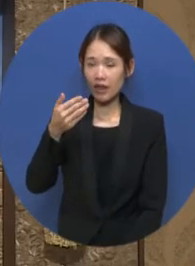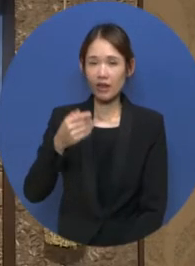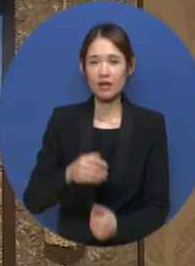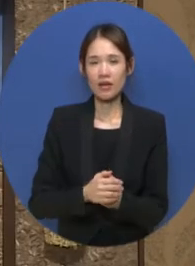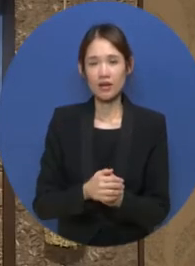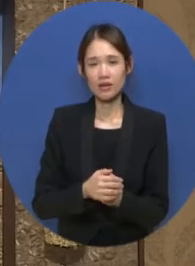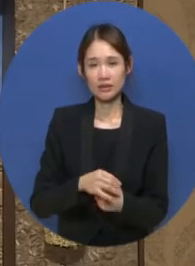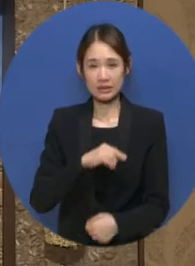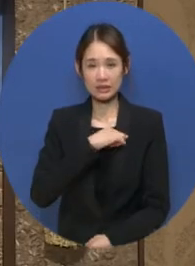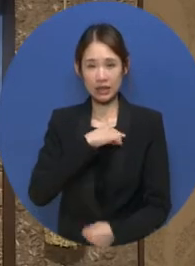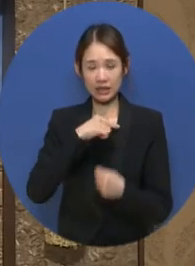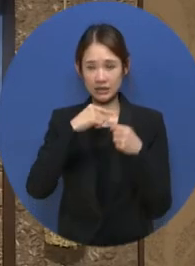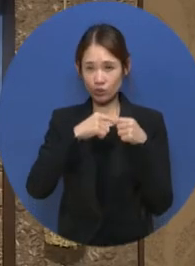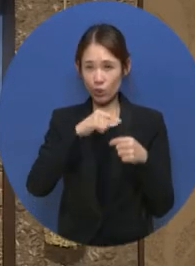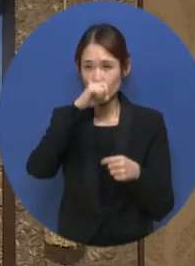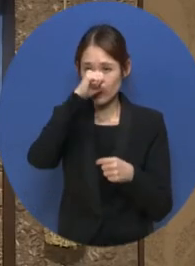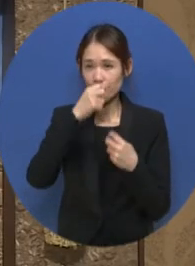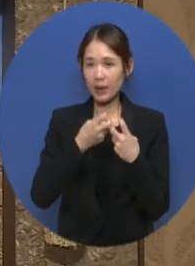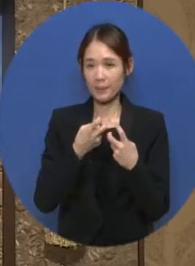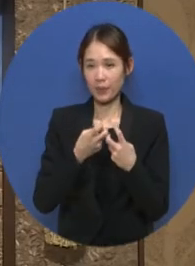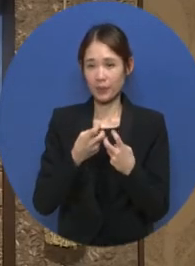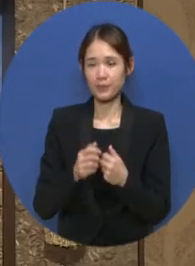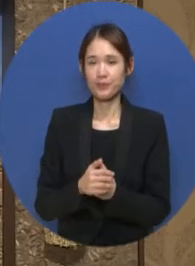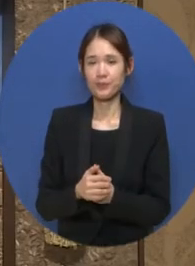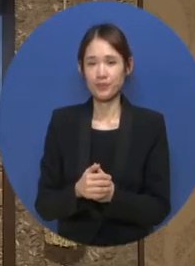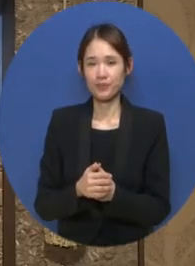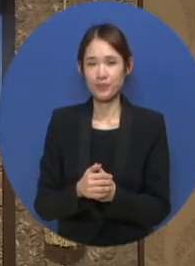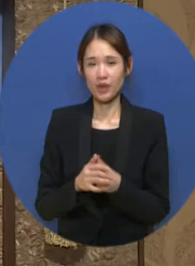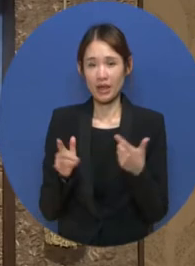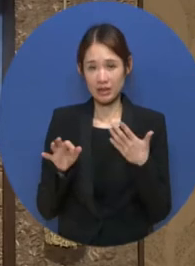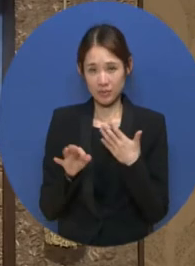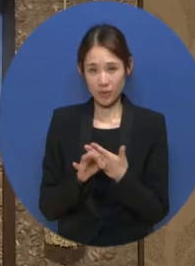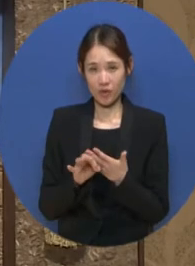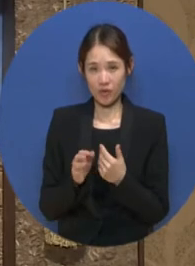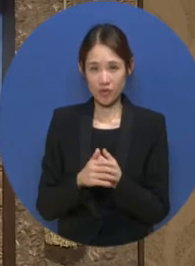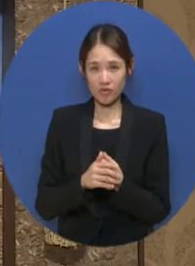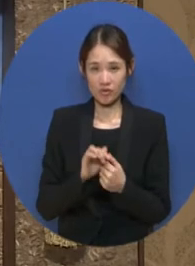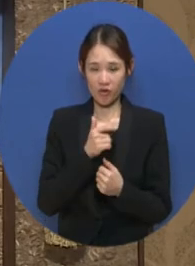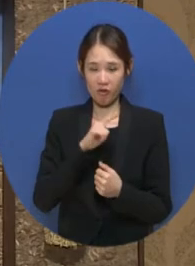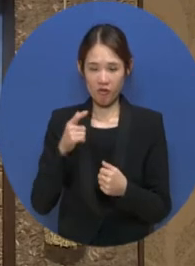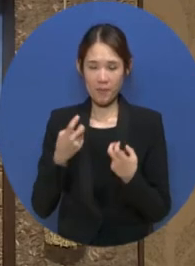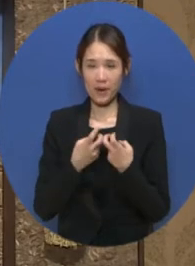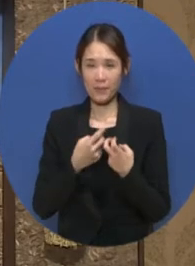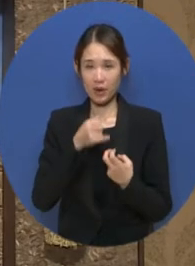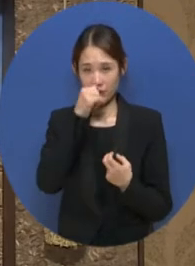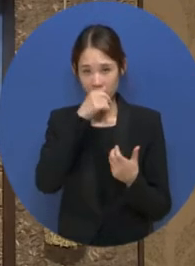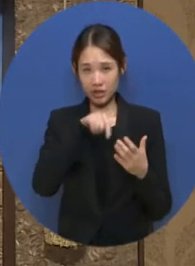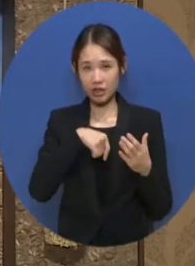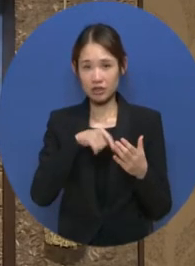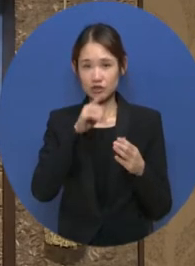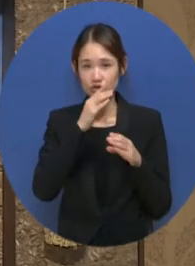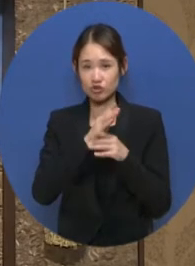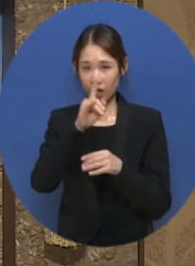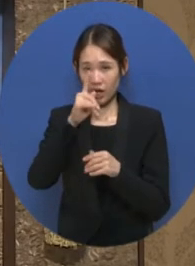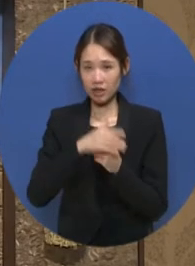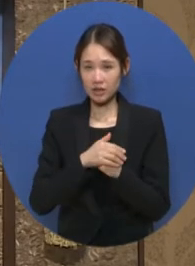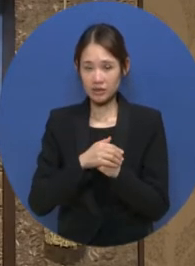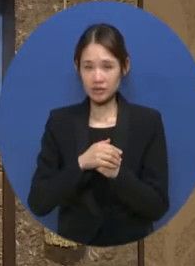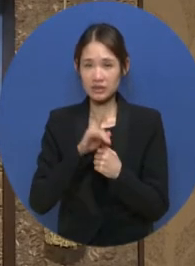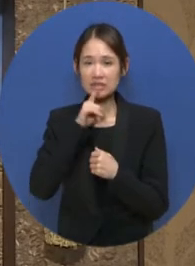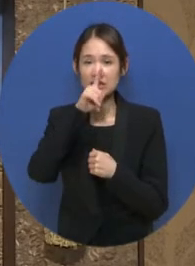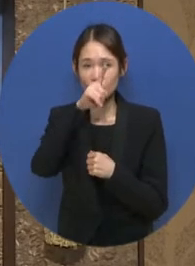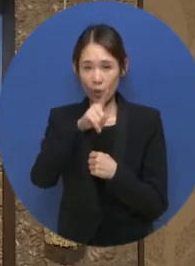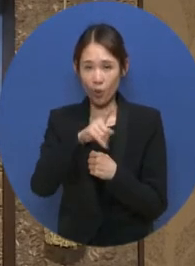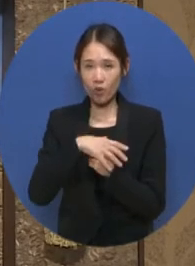이제 그게 가장 최선의 방법이고 요 예 또 아니면 이제 여러가지 방법이 있는데요 뭐 그 중의 하나는 이제 신고의무자